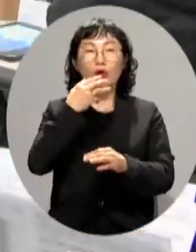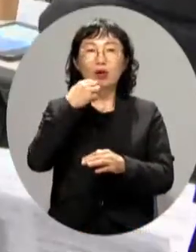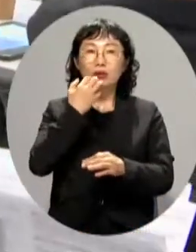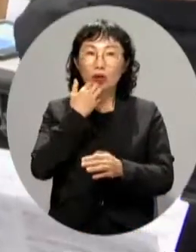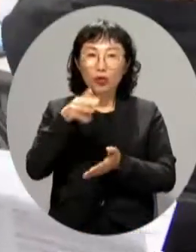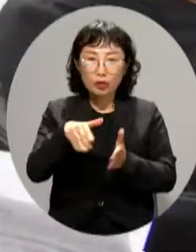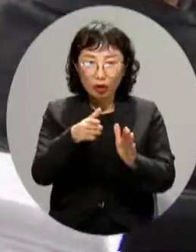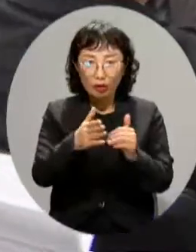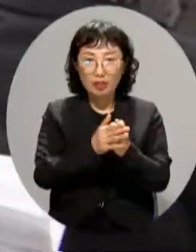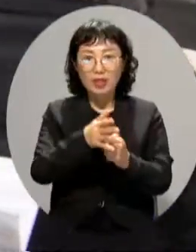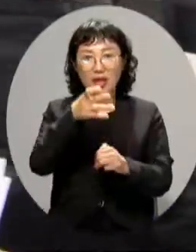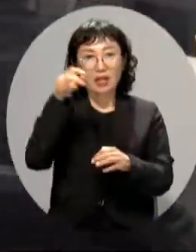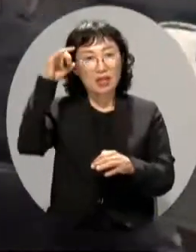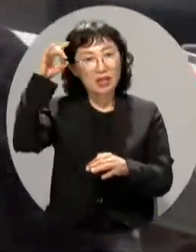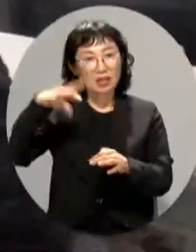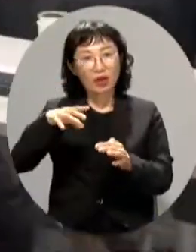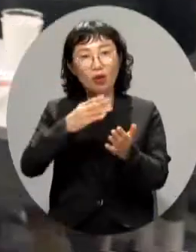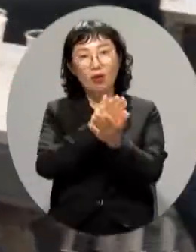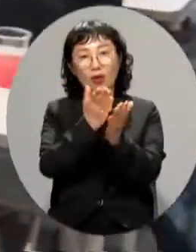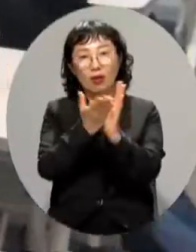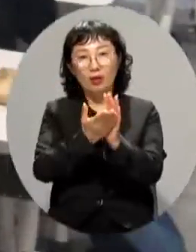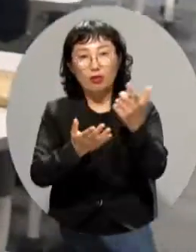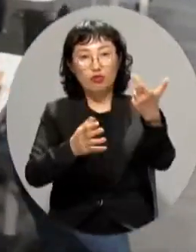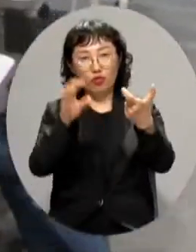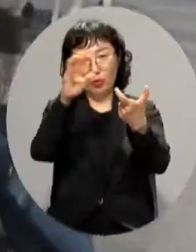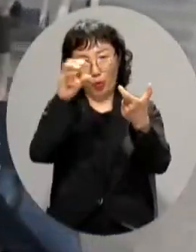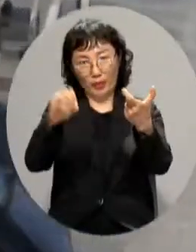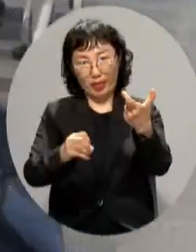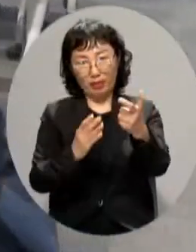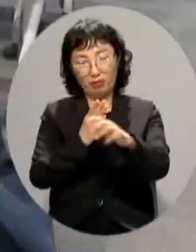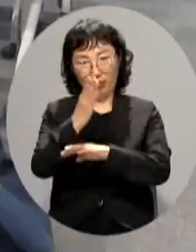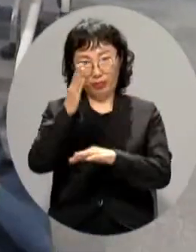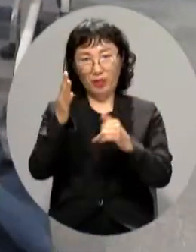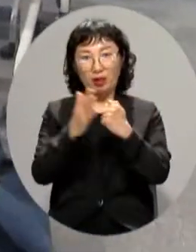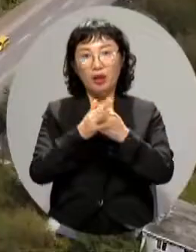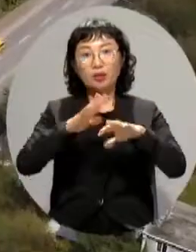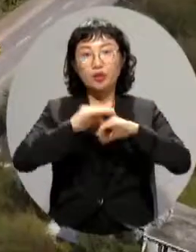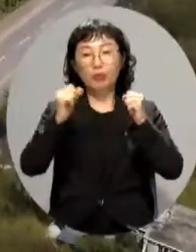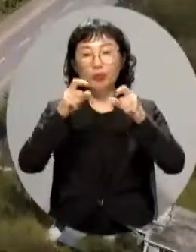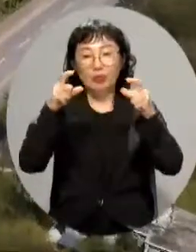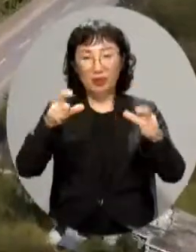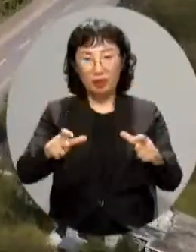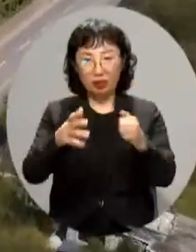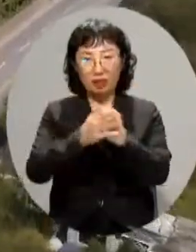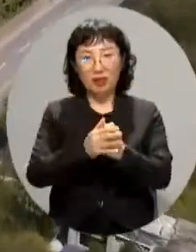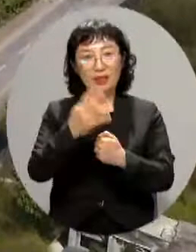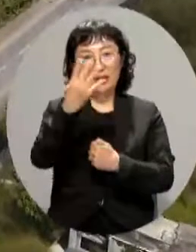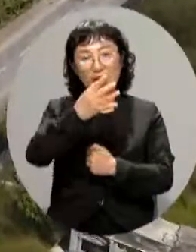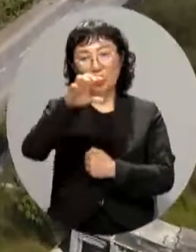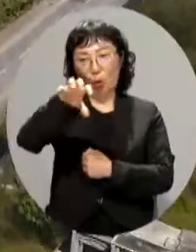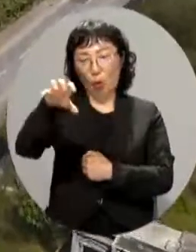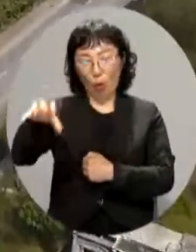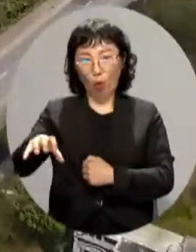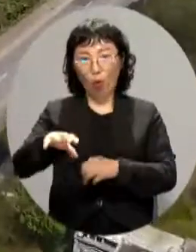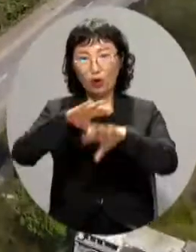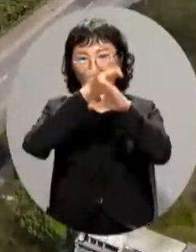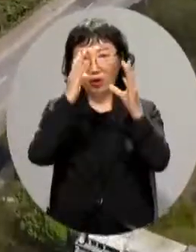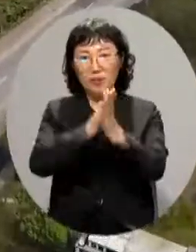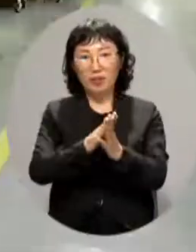등 수도권의 비중이 60%가 넘습니다. 도내 창업 기업은 4천여 곳,